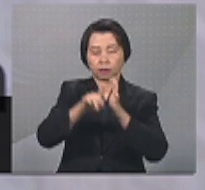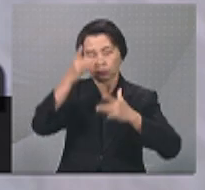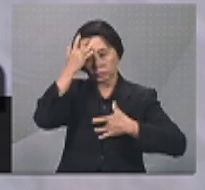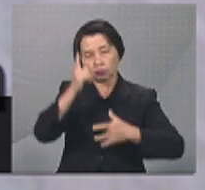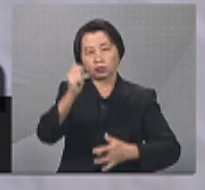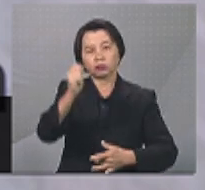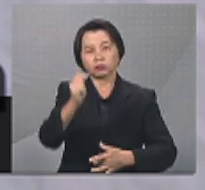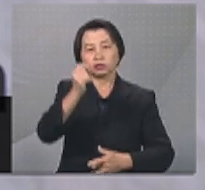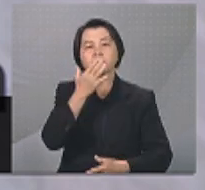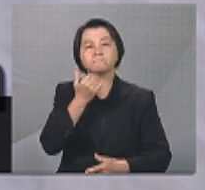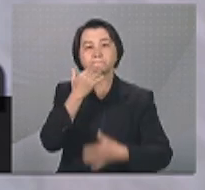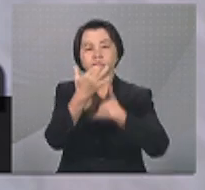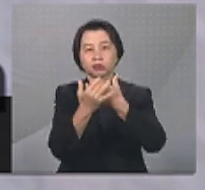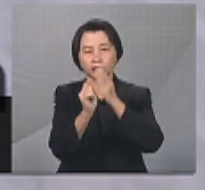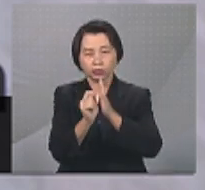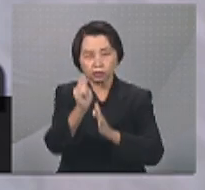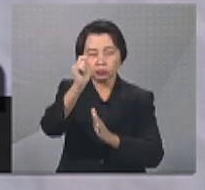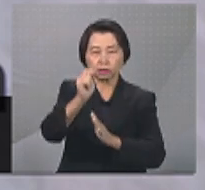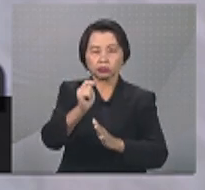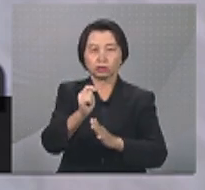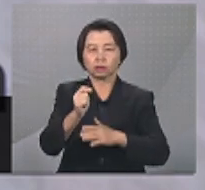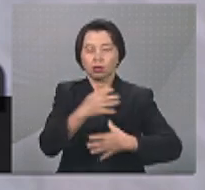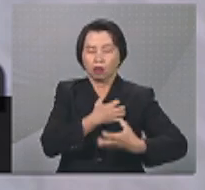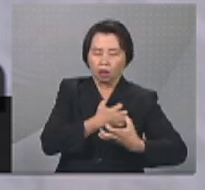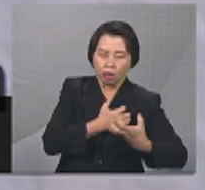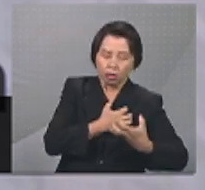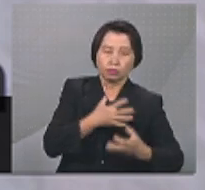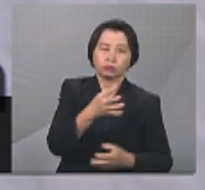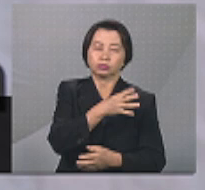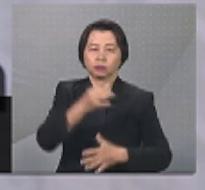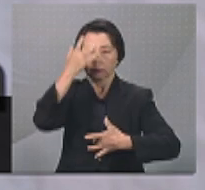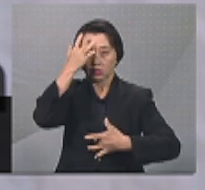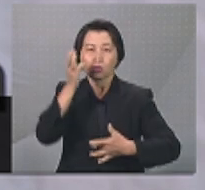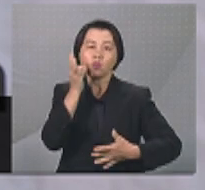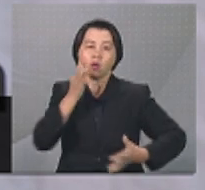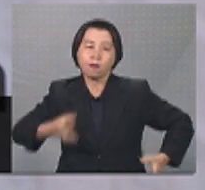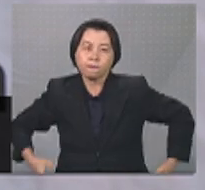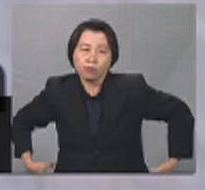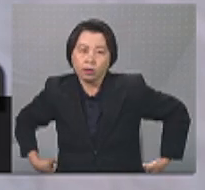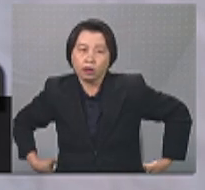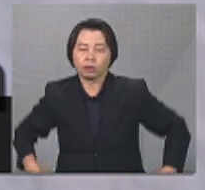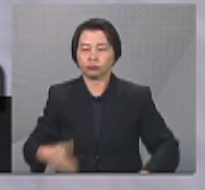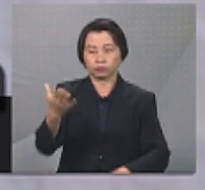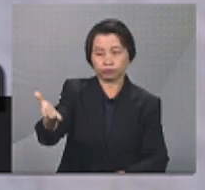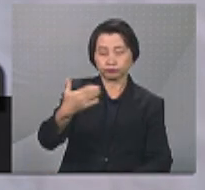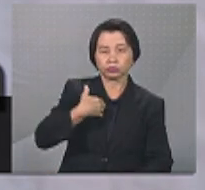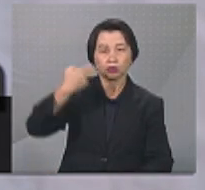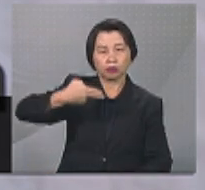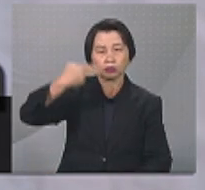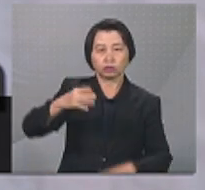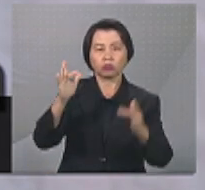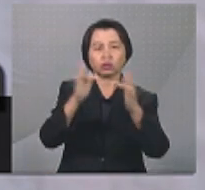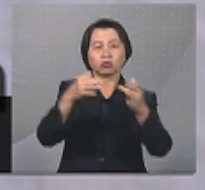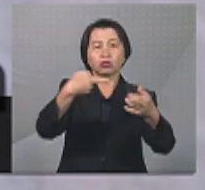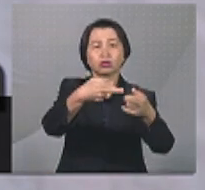kencing manis, darah tinggi, penyakit jantung dan penyakit buah pinggang. Beliau mempunyai sejarah kontak rapat